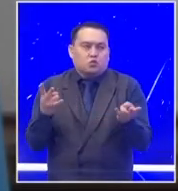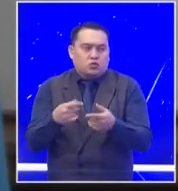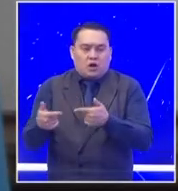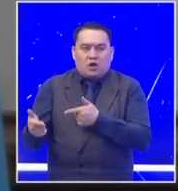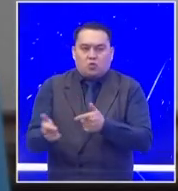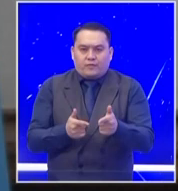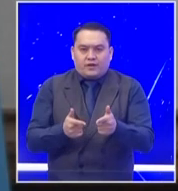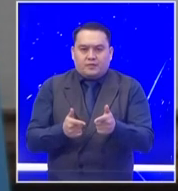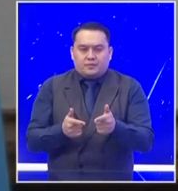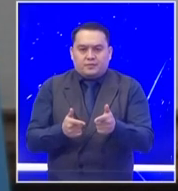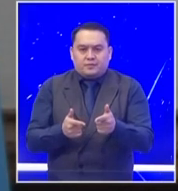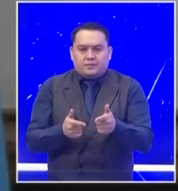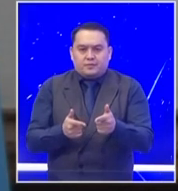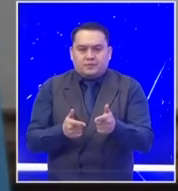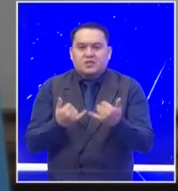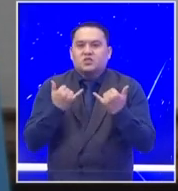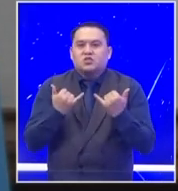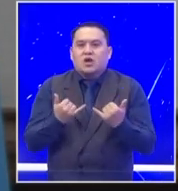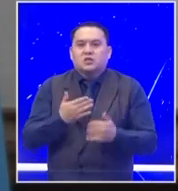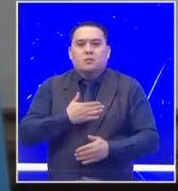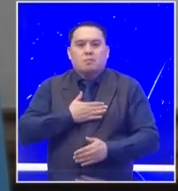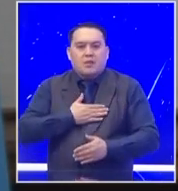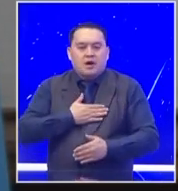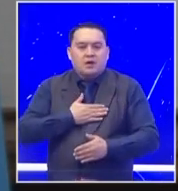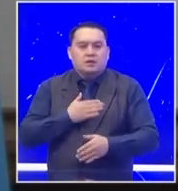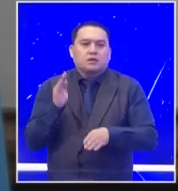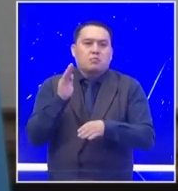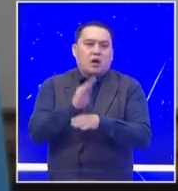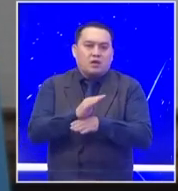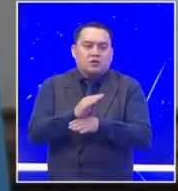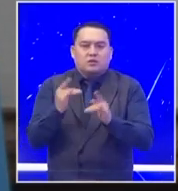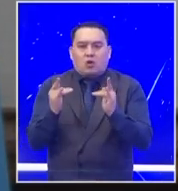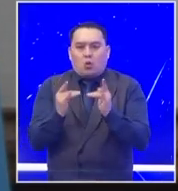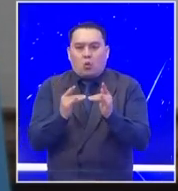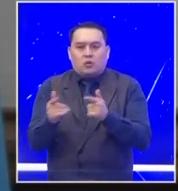всему. Сейчас мы развернули дополнительные койки,